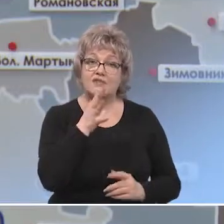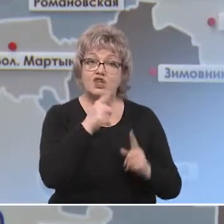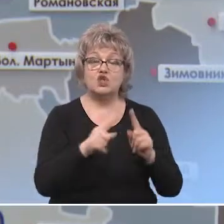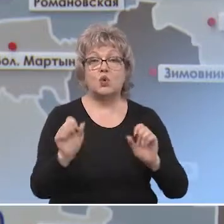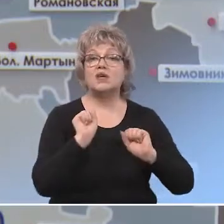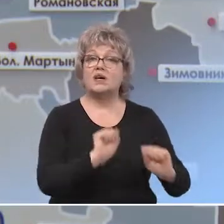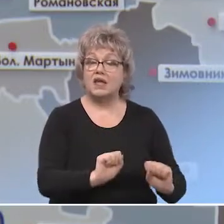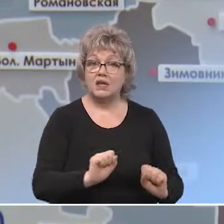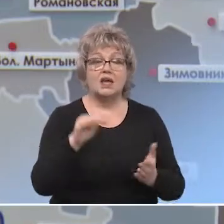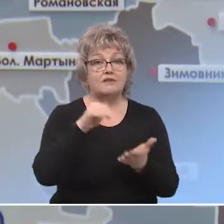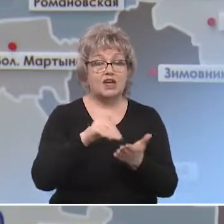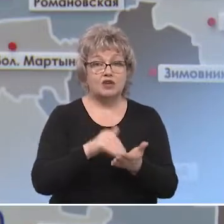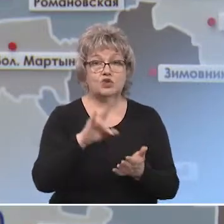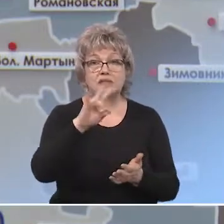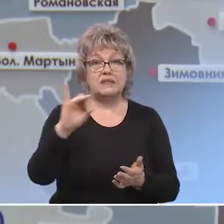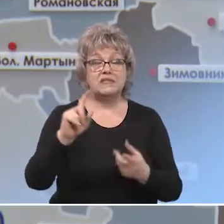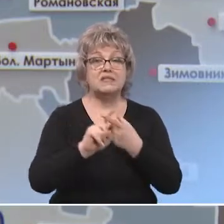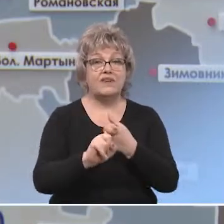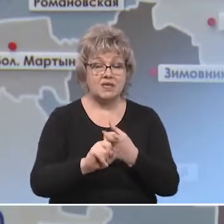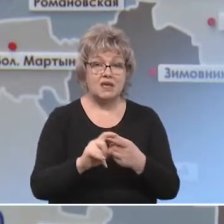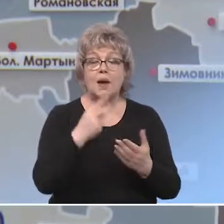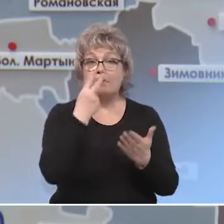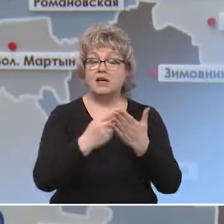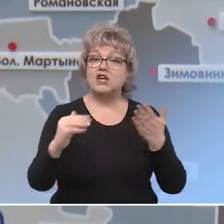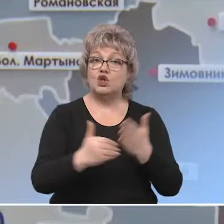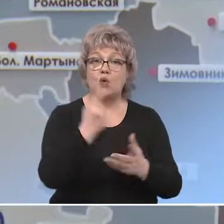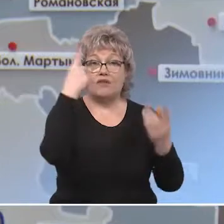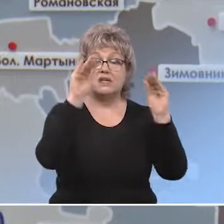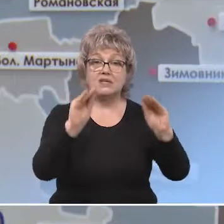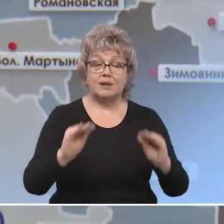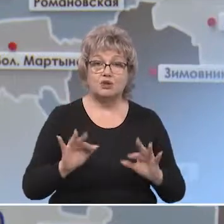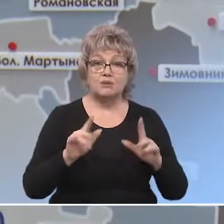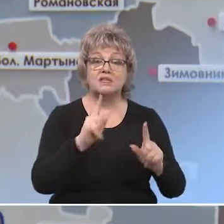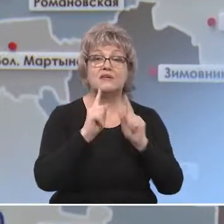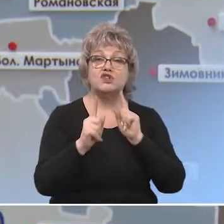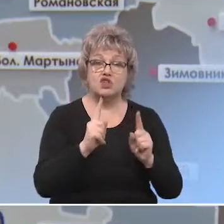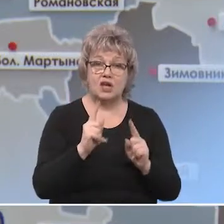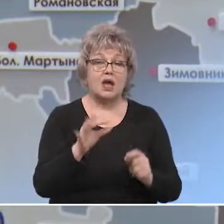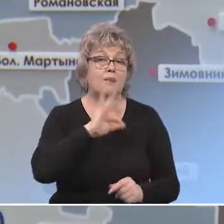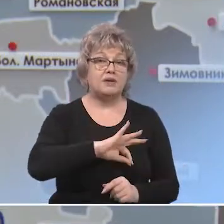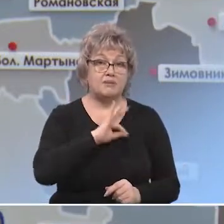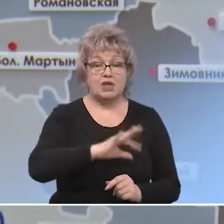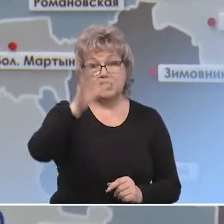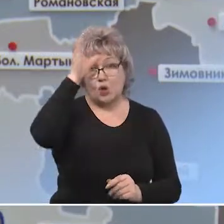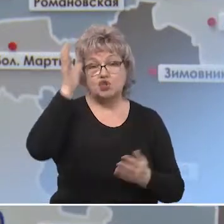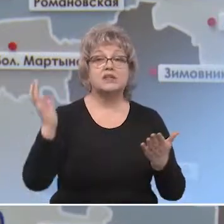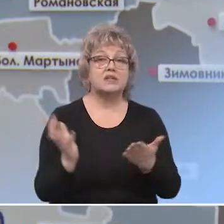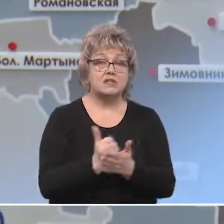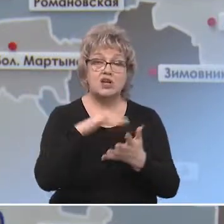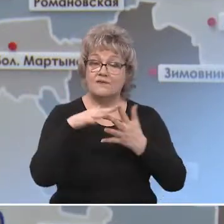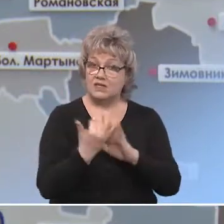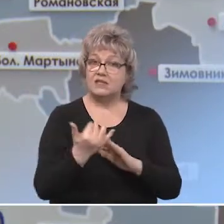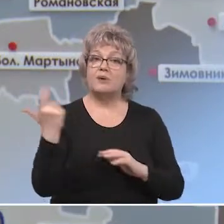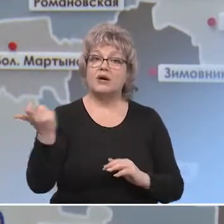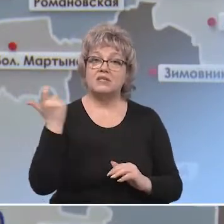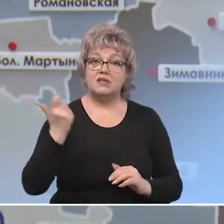качество и сроки хранения. В Таганрогском НИИ связи показали новые разработки и провели совещание по применению научных достижений